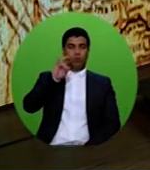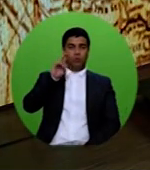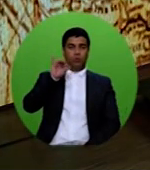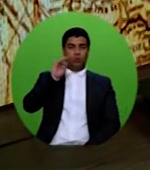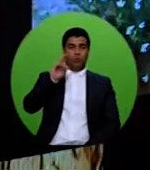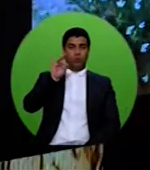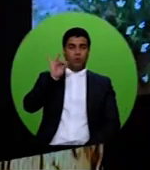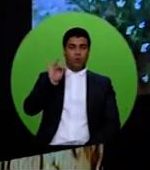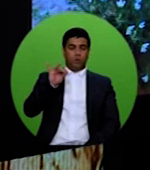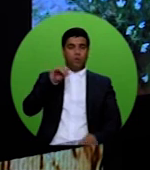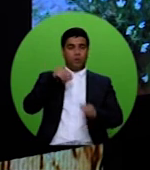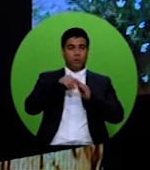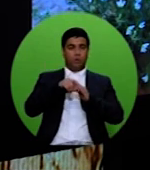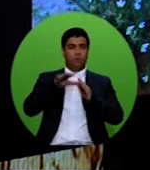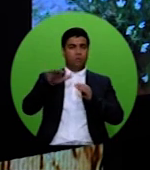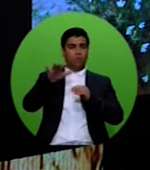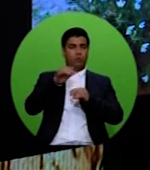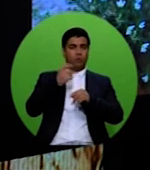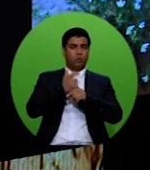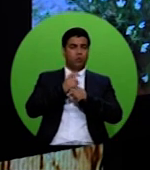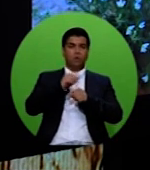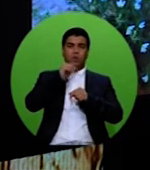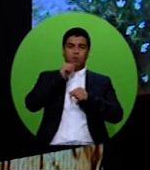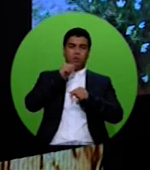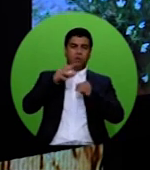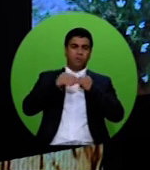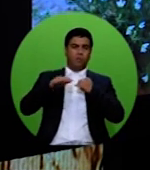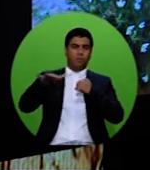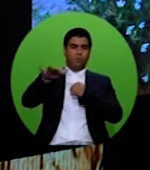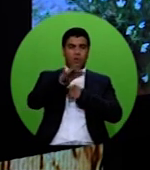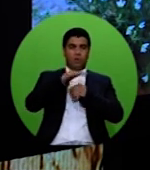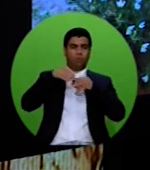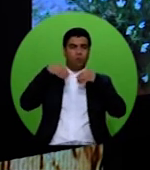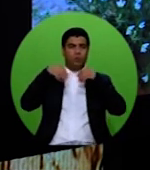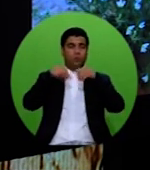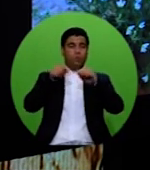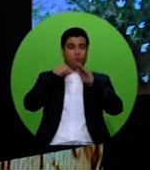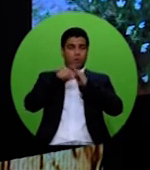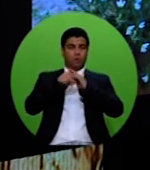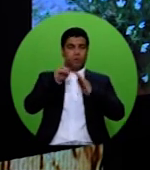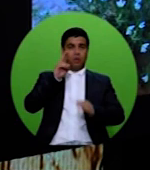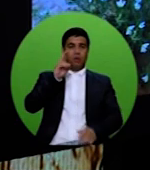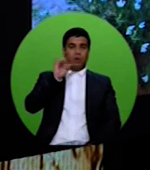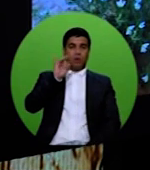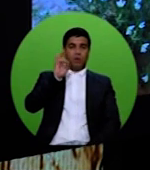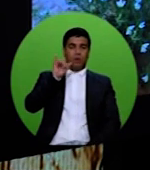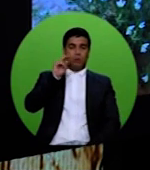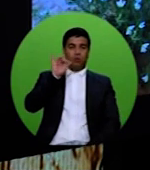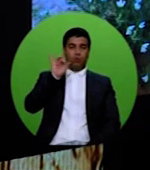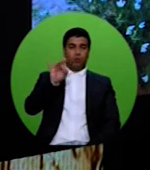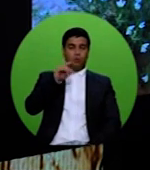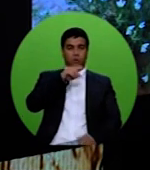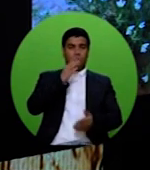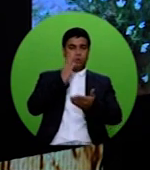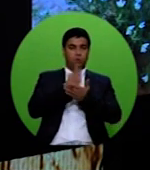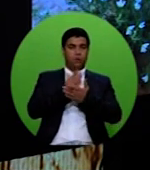ее западная часть представляет большую Каршинскую степь, если вы помните, да, и степь Карнапчоль. Здесь